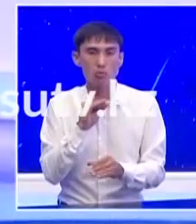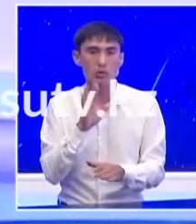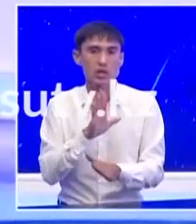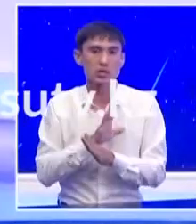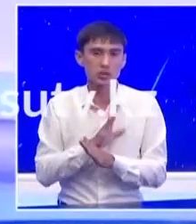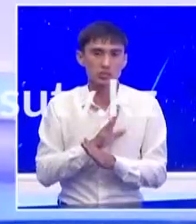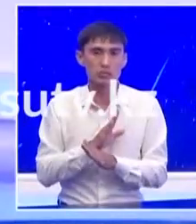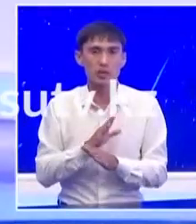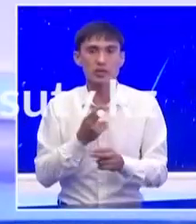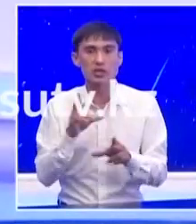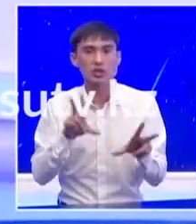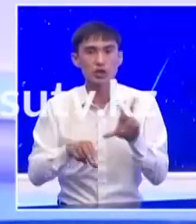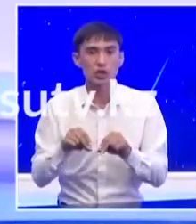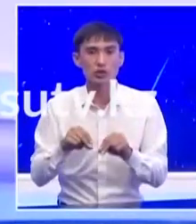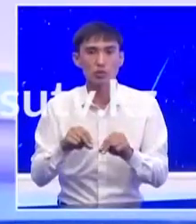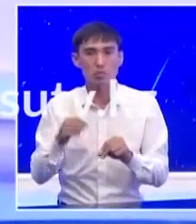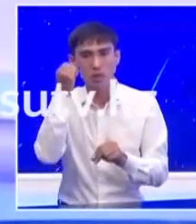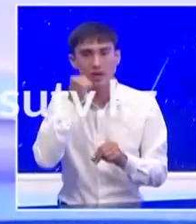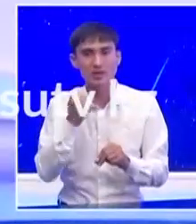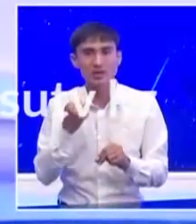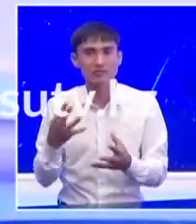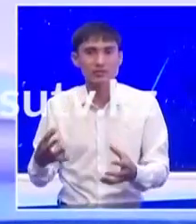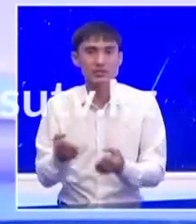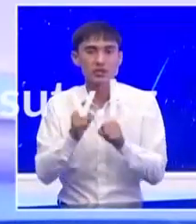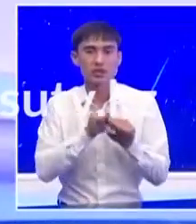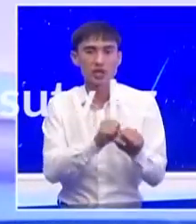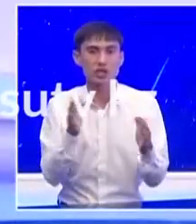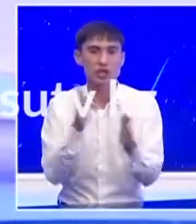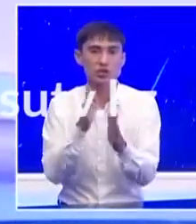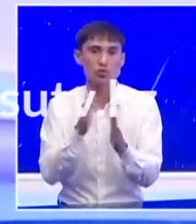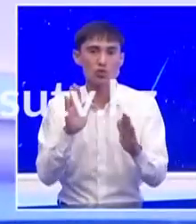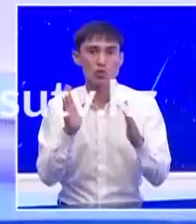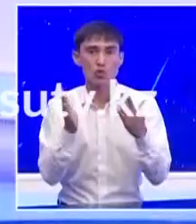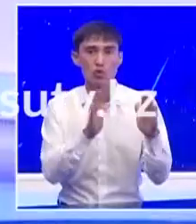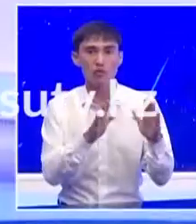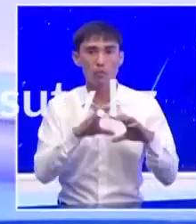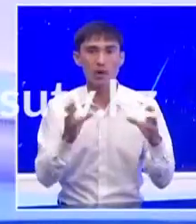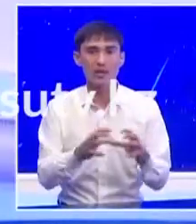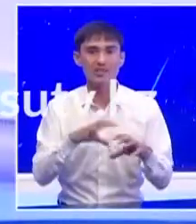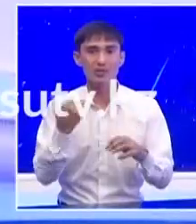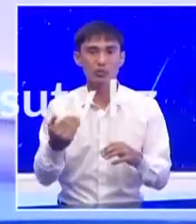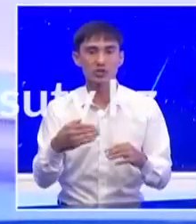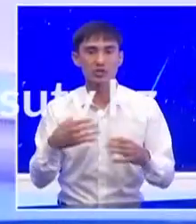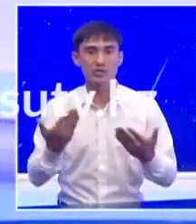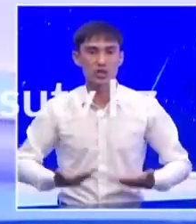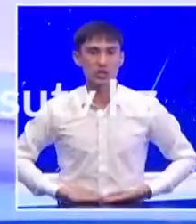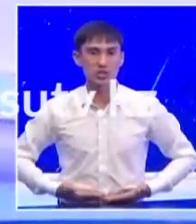обреченным на медленную смерть. К счастью, благодаря неравнодушию стражи лесного порядка и их заботе, жизни малыша сейчас ничего не